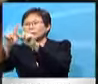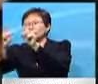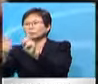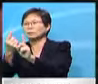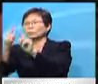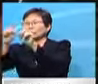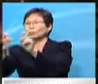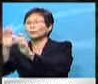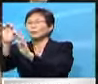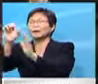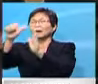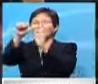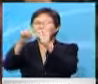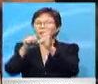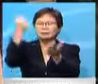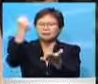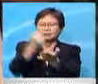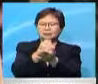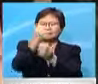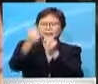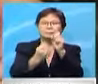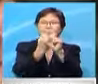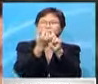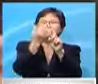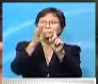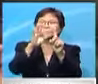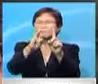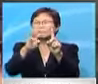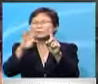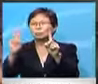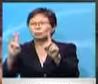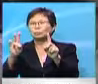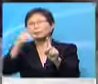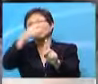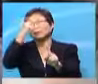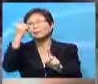seks5 ak kam 1967